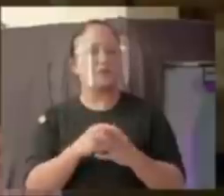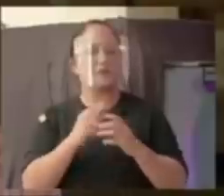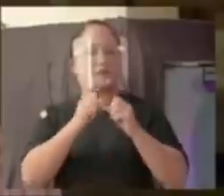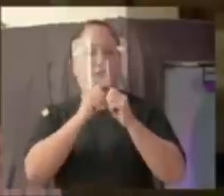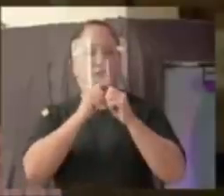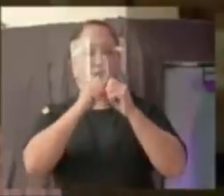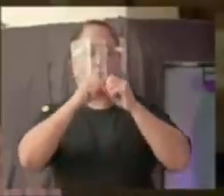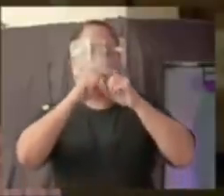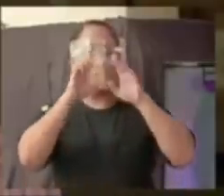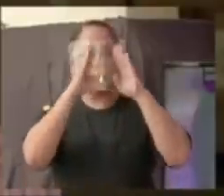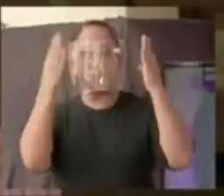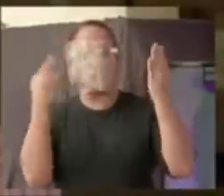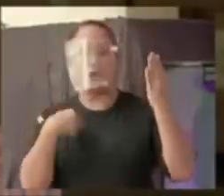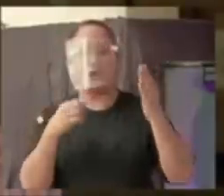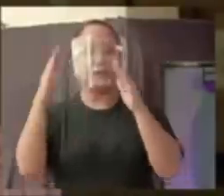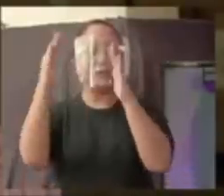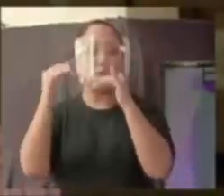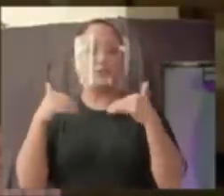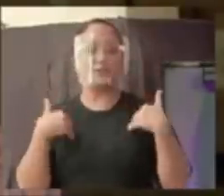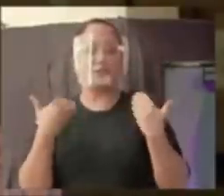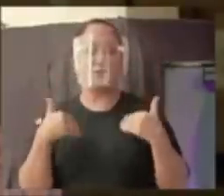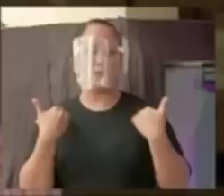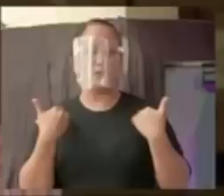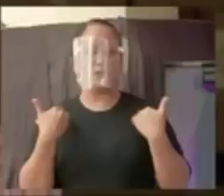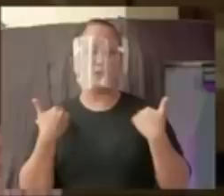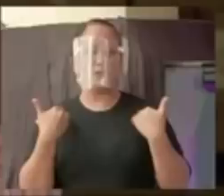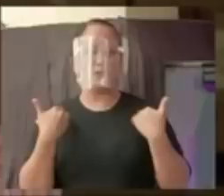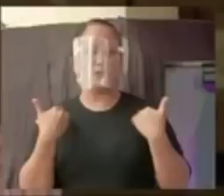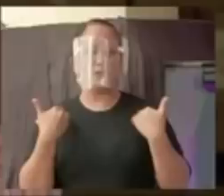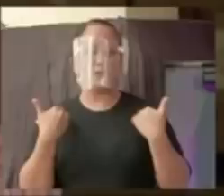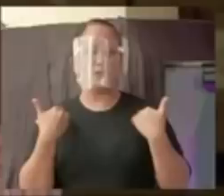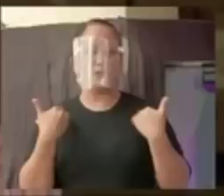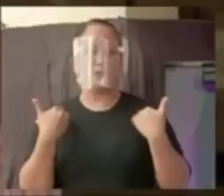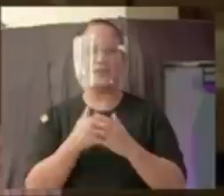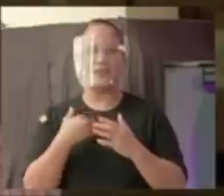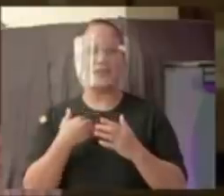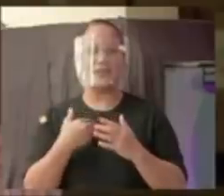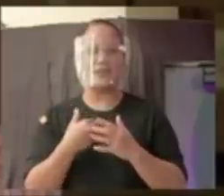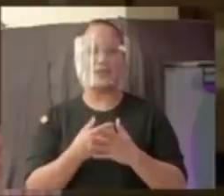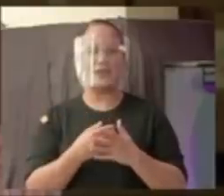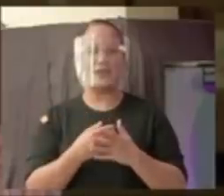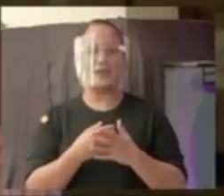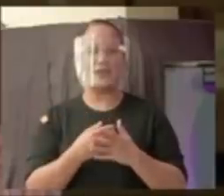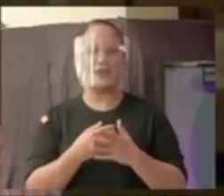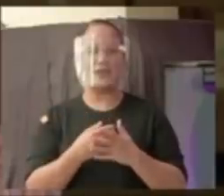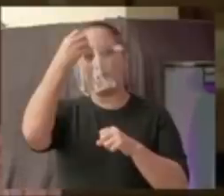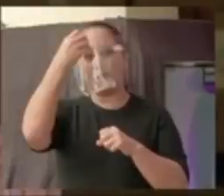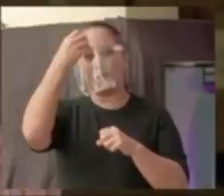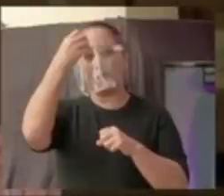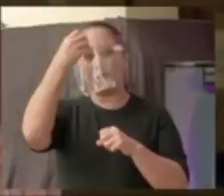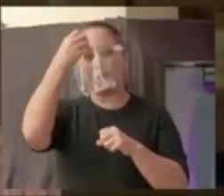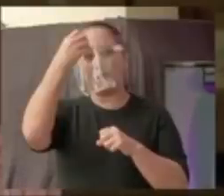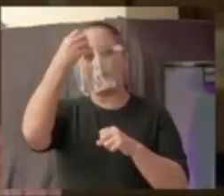at nagbigay ng pag-asa, lalo na sa kabataan, na pwede palang magkaroon ng isang woke lolo sa Senado.